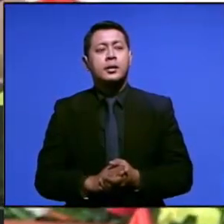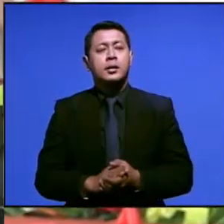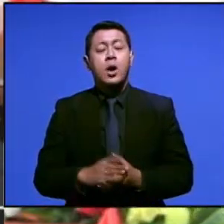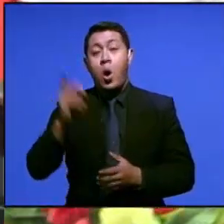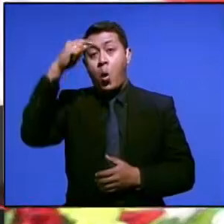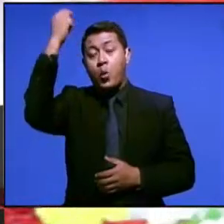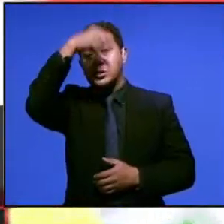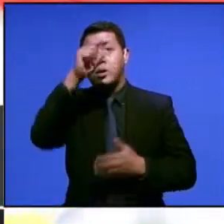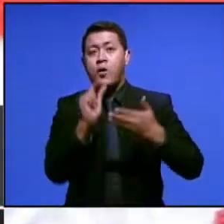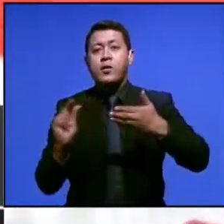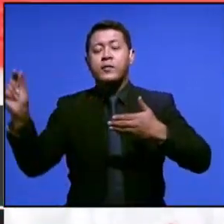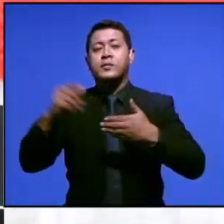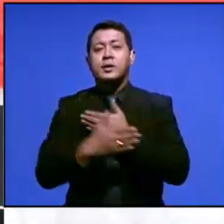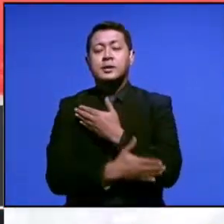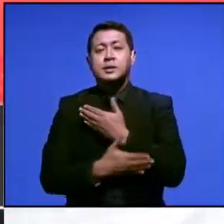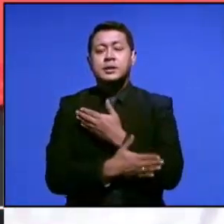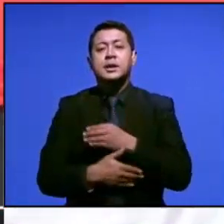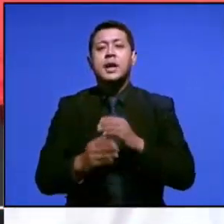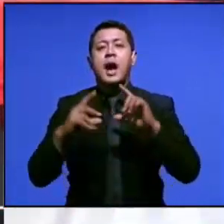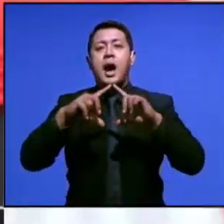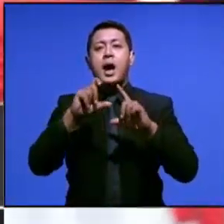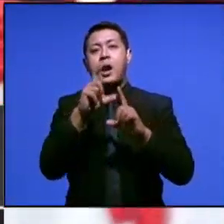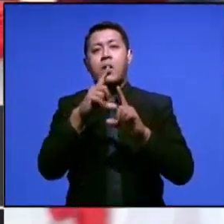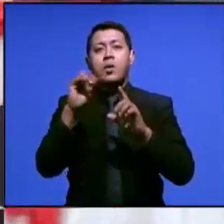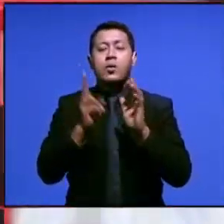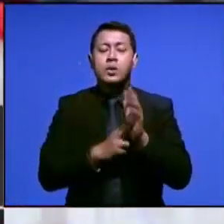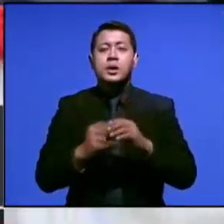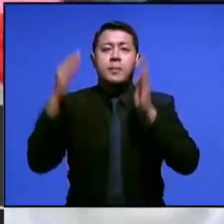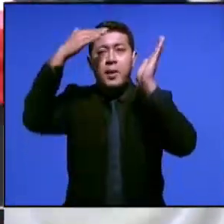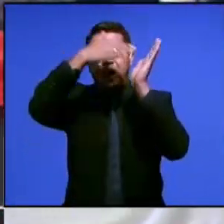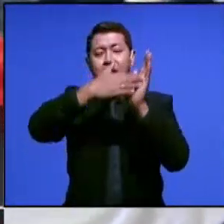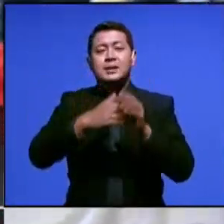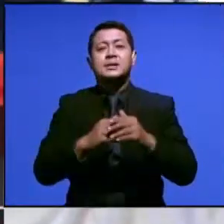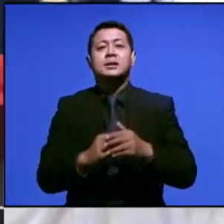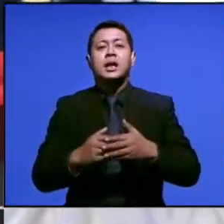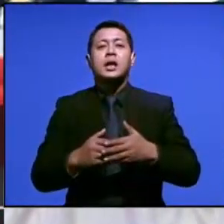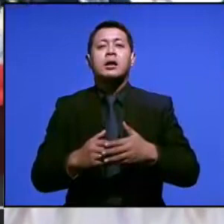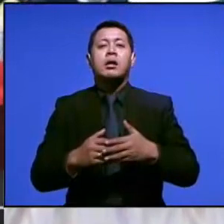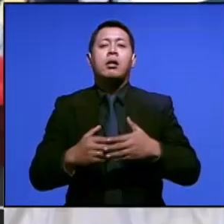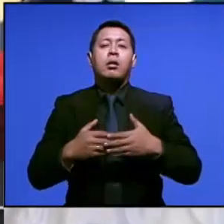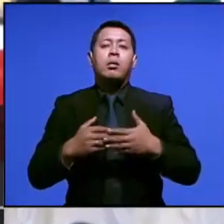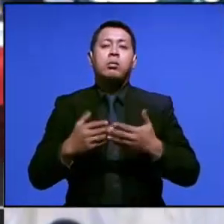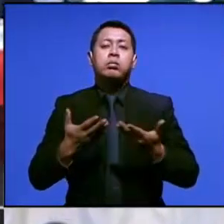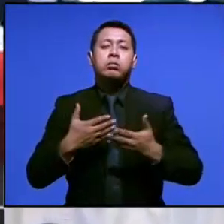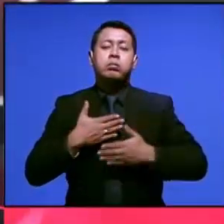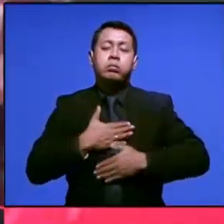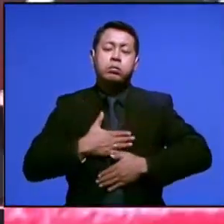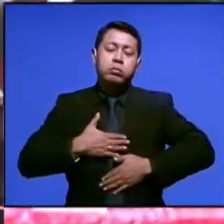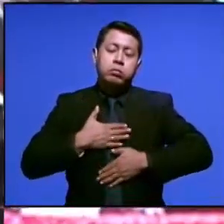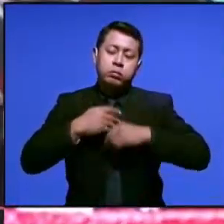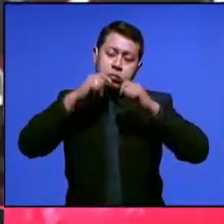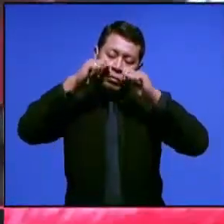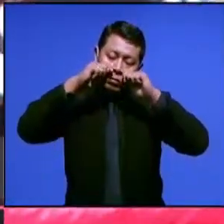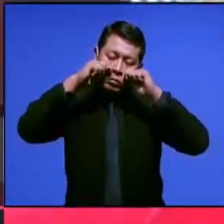Wisuda Universitas Islam Negeri Alauddin Makassar, Sulawesi Selatan, Selasa pagi tadi seharusnya diiringi sukacita, sesaat berubah menjadi